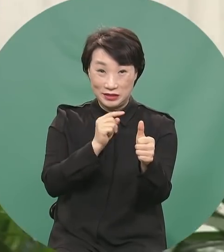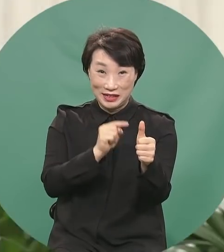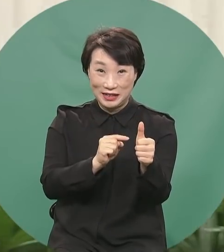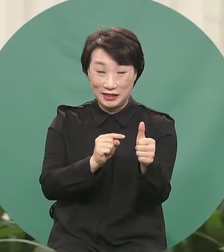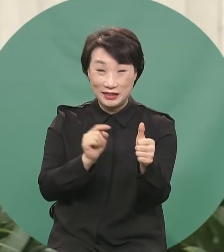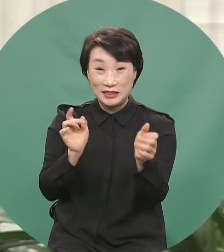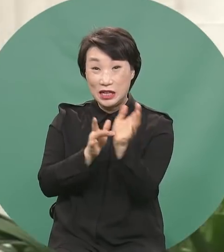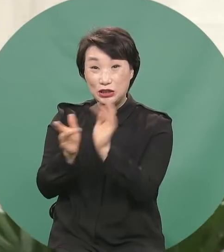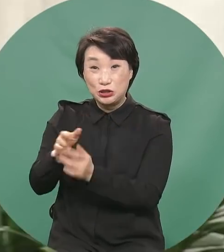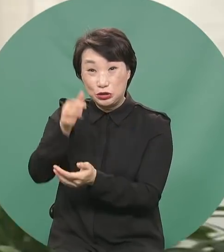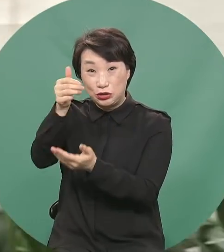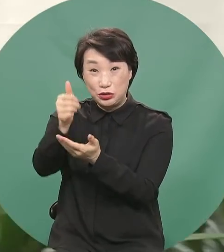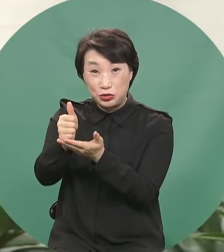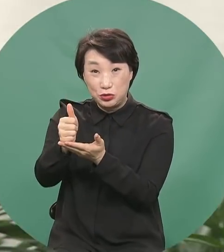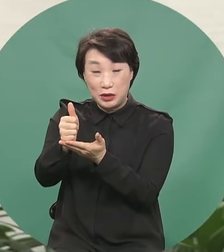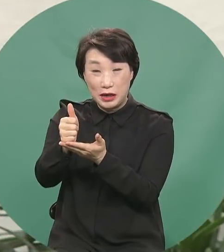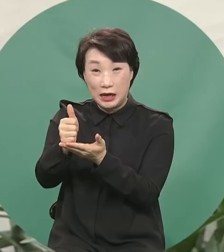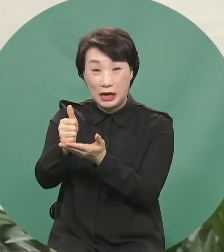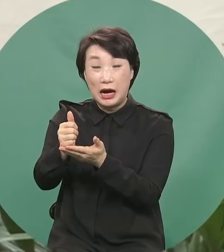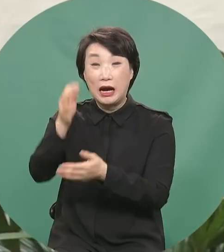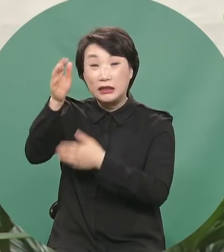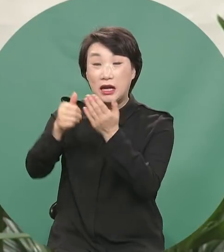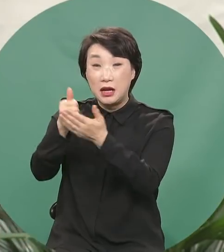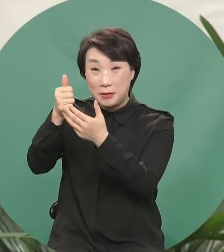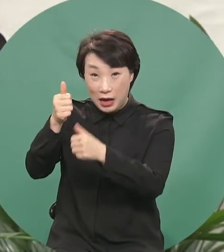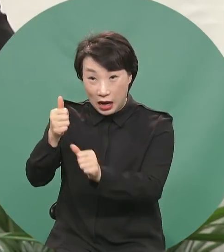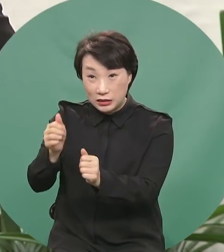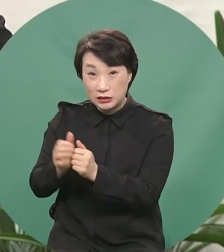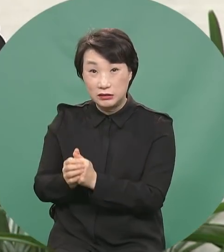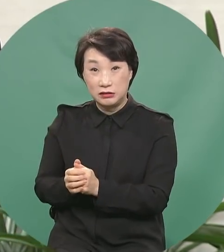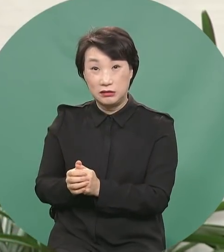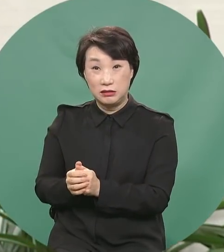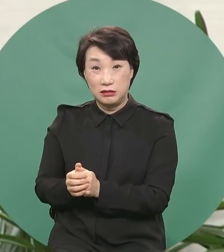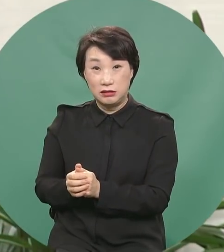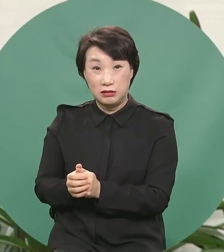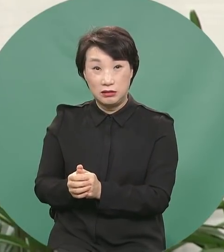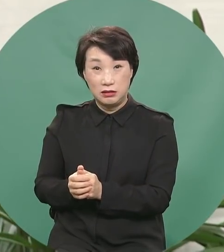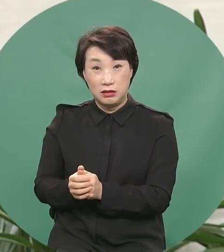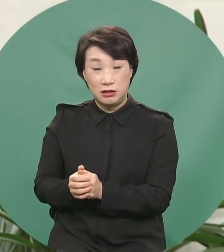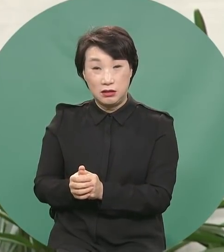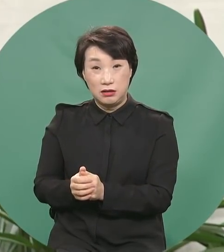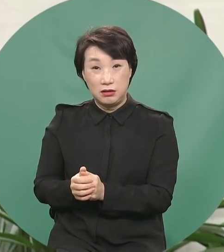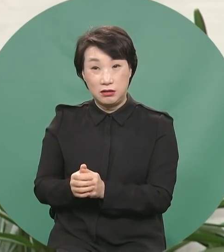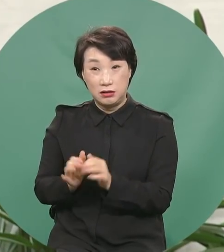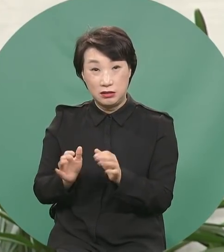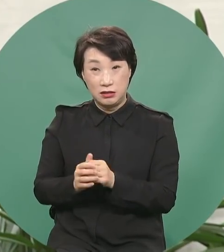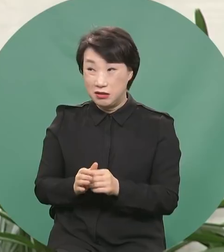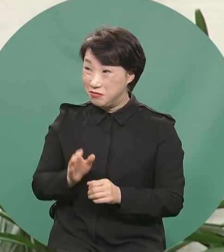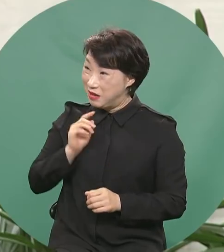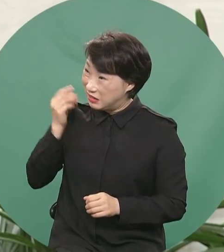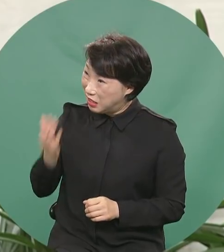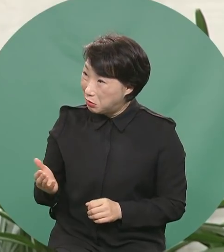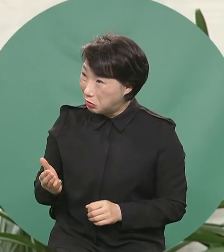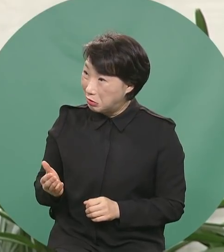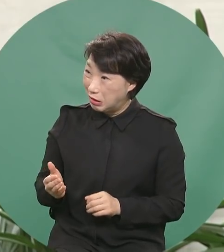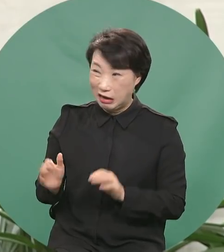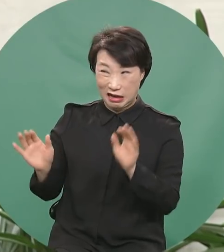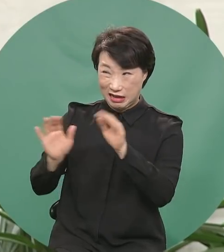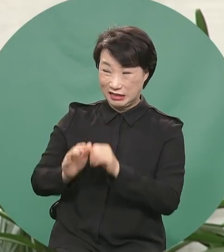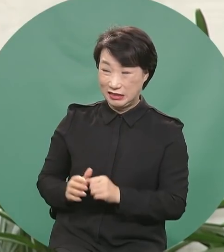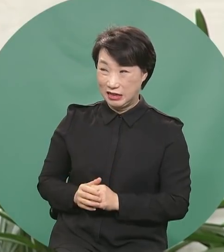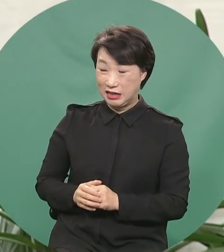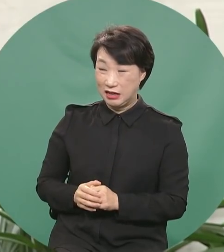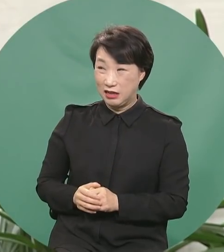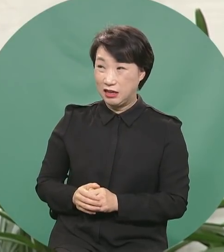예수 그리스도가 하나님의 아들이냐? 아니야. 그는 요셉의